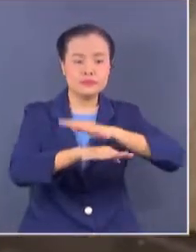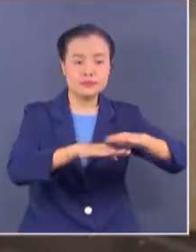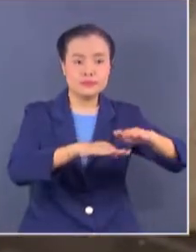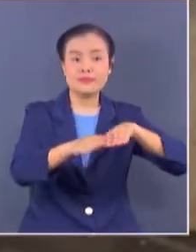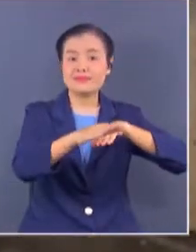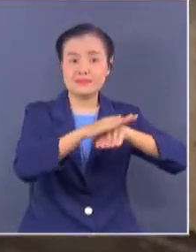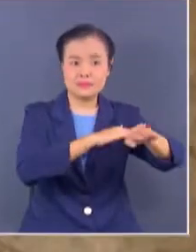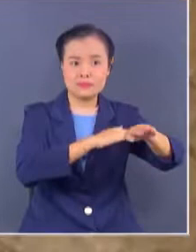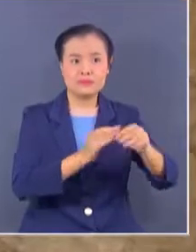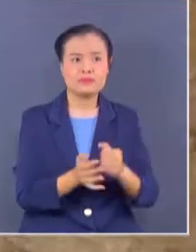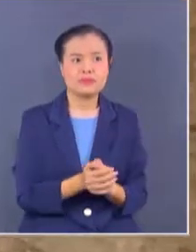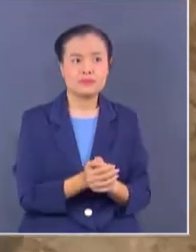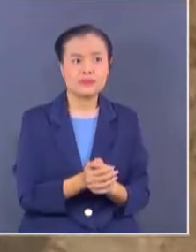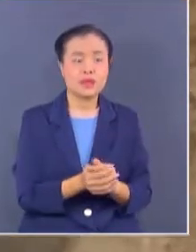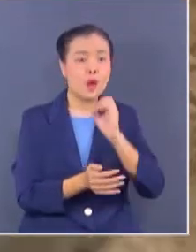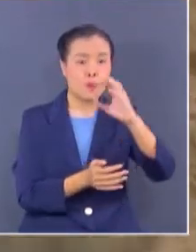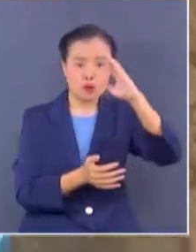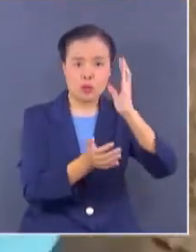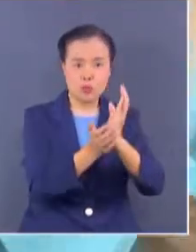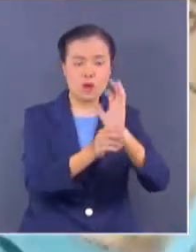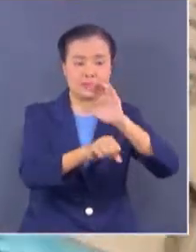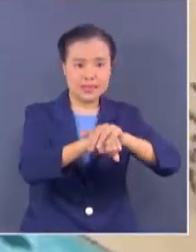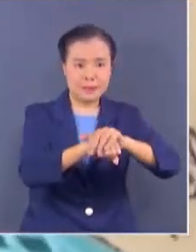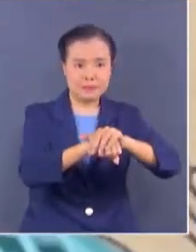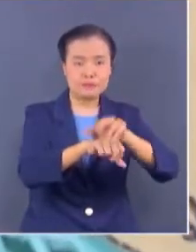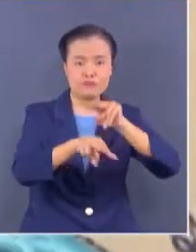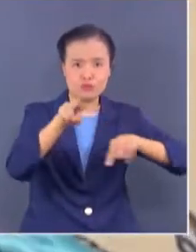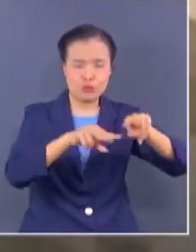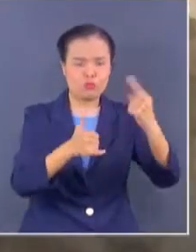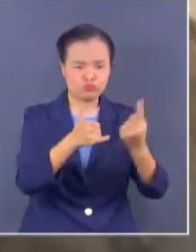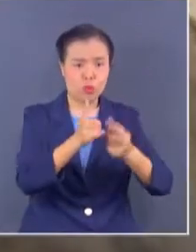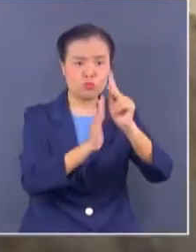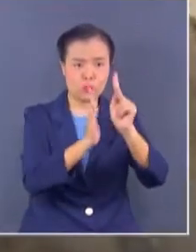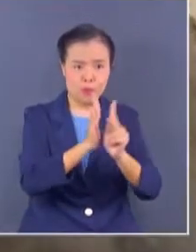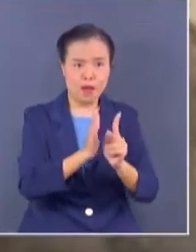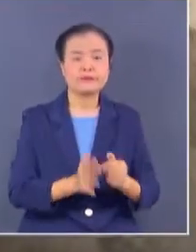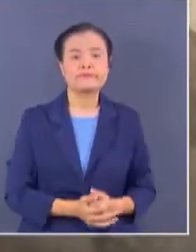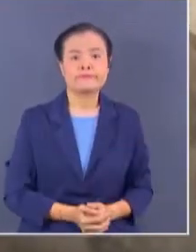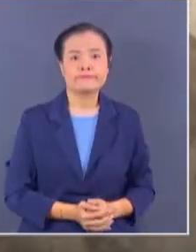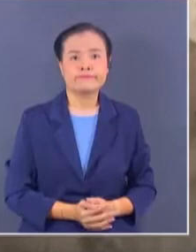นใหญ่ก็เลยพยายามแจ้งให้ตำรวจตามจับคนร้ายมาดำเนินคดีให้กับคุณยายให้ได้นะครับ